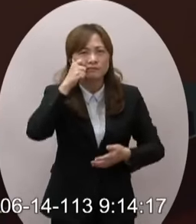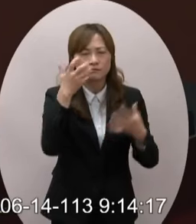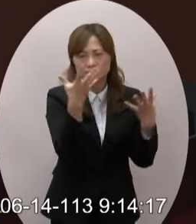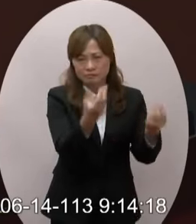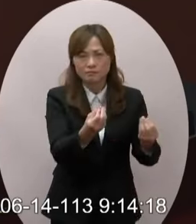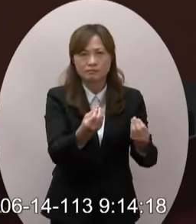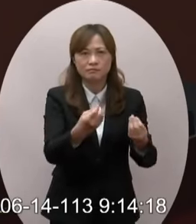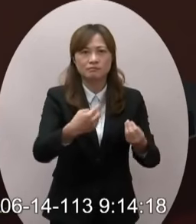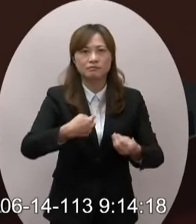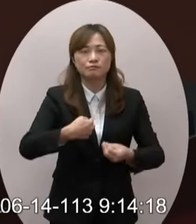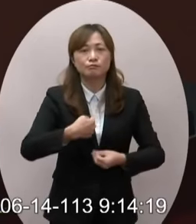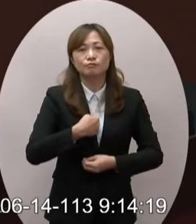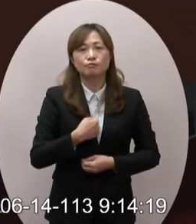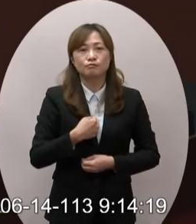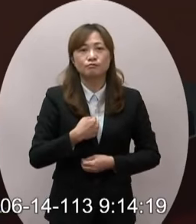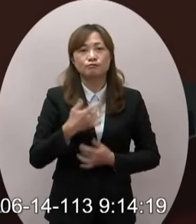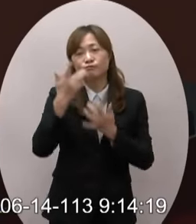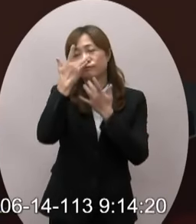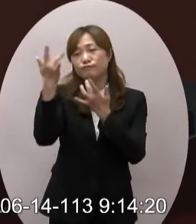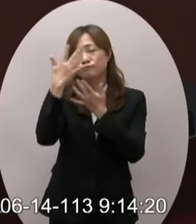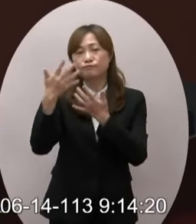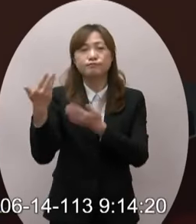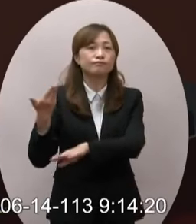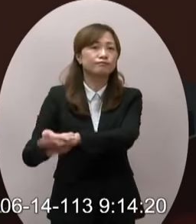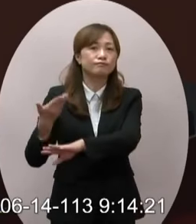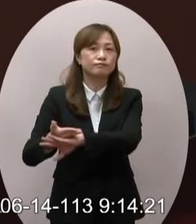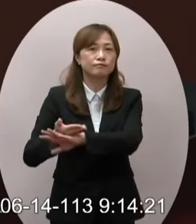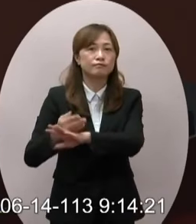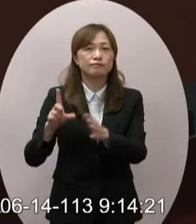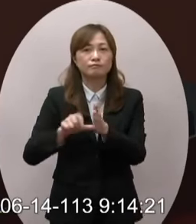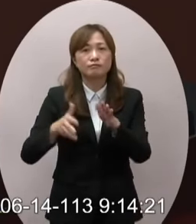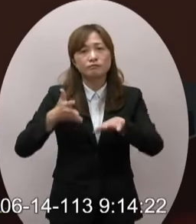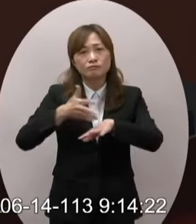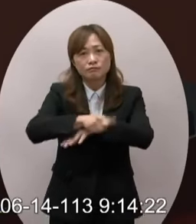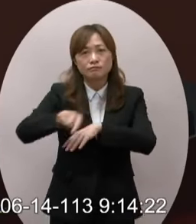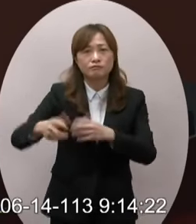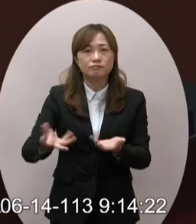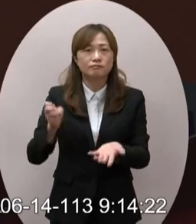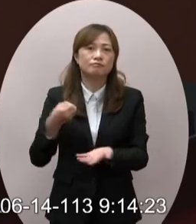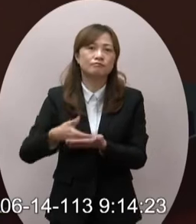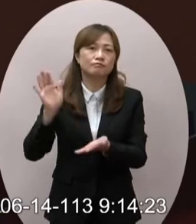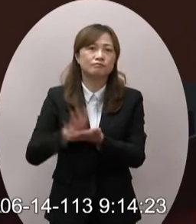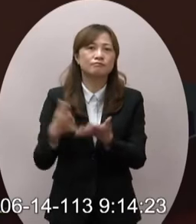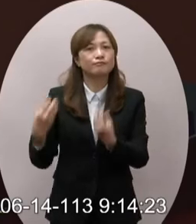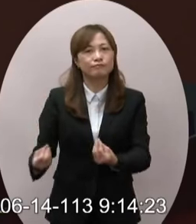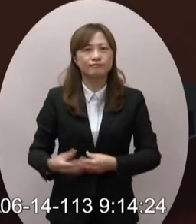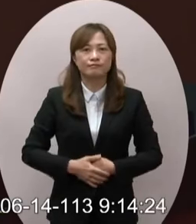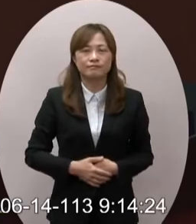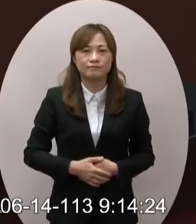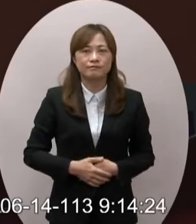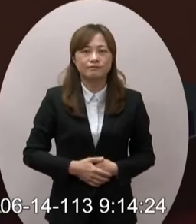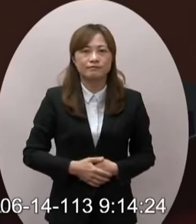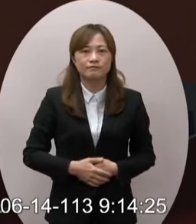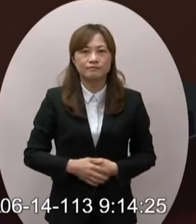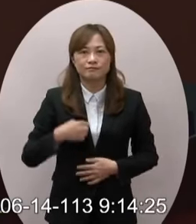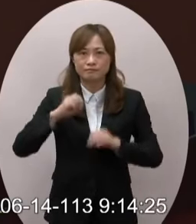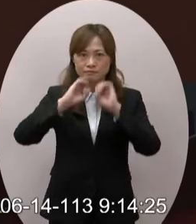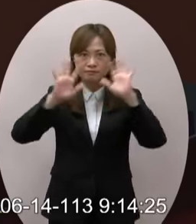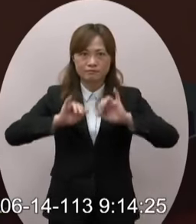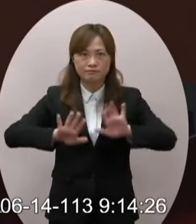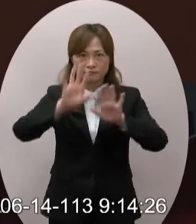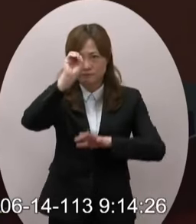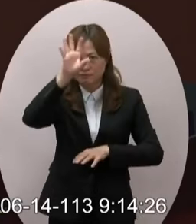诺一直放着，时间自然会冲淡一切。所以我呼吁所有民进党的委员，下周院